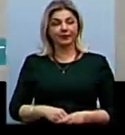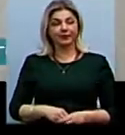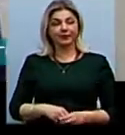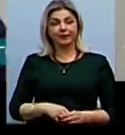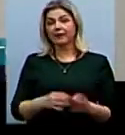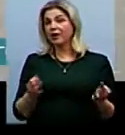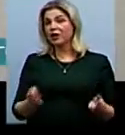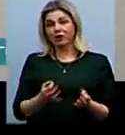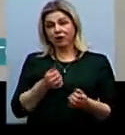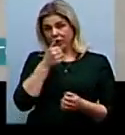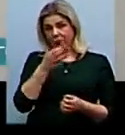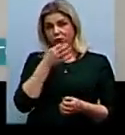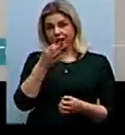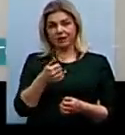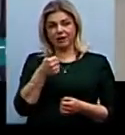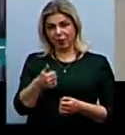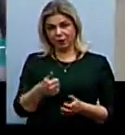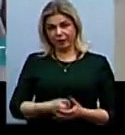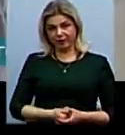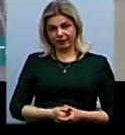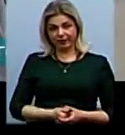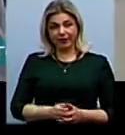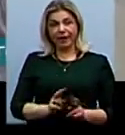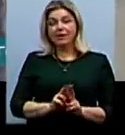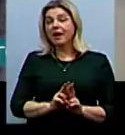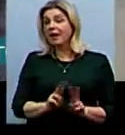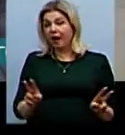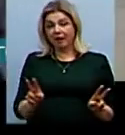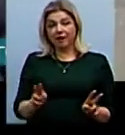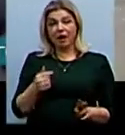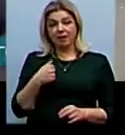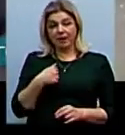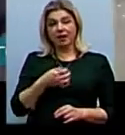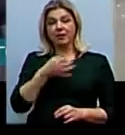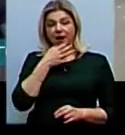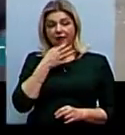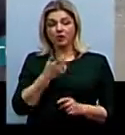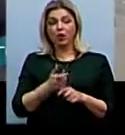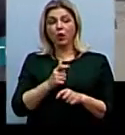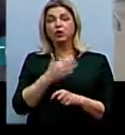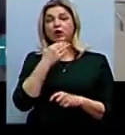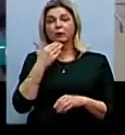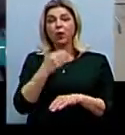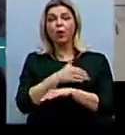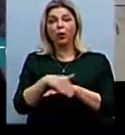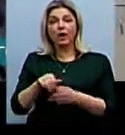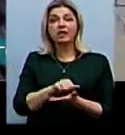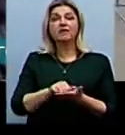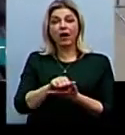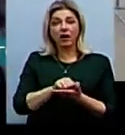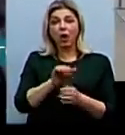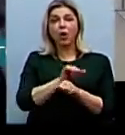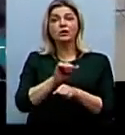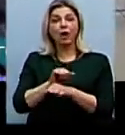Нічого не можу сказати хорошого. Ніяк. А мне нравится. Очень много улиц асфальтировано,